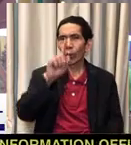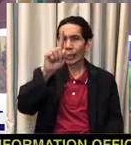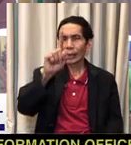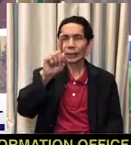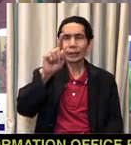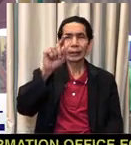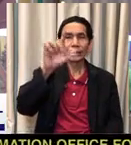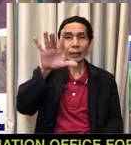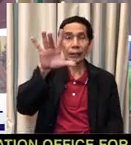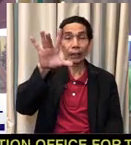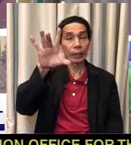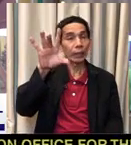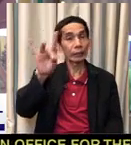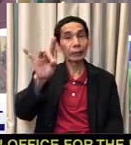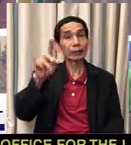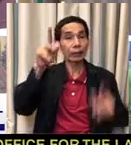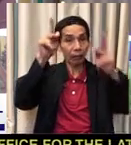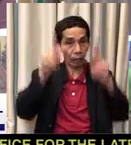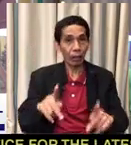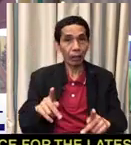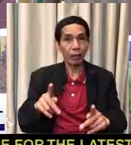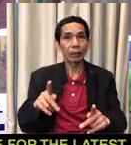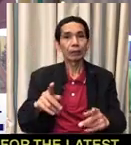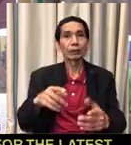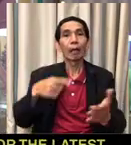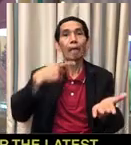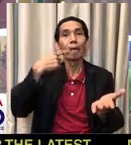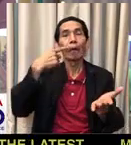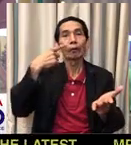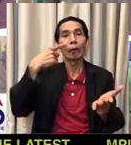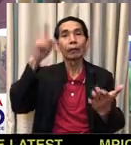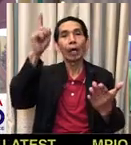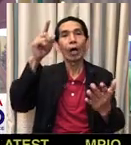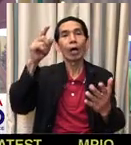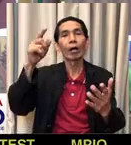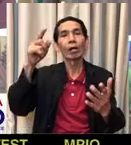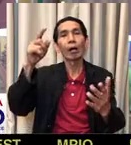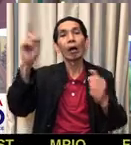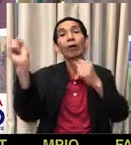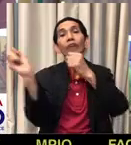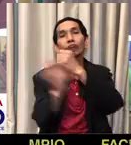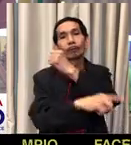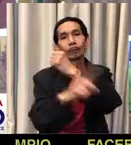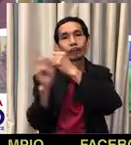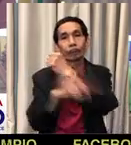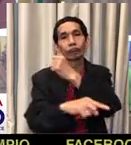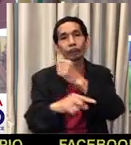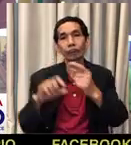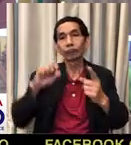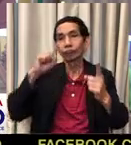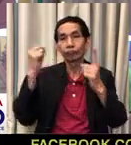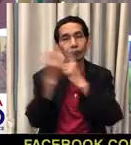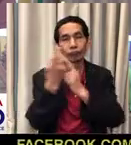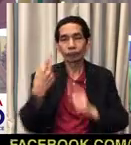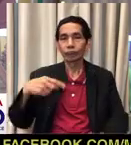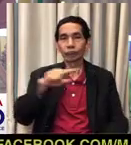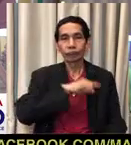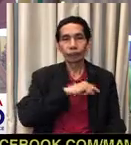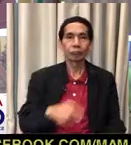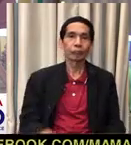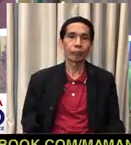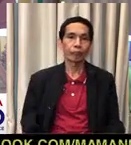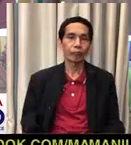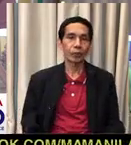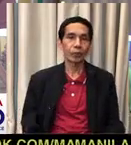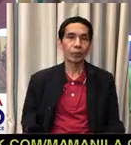125,138 na tao na ang na-penalize. Ibig sabihin, ganyan po ang sitwasyon natin.